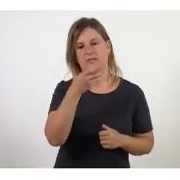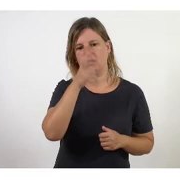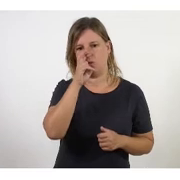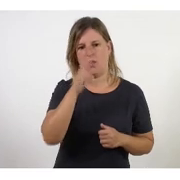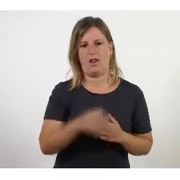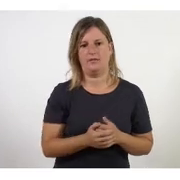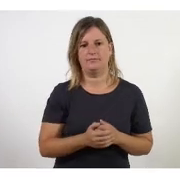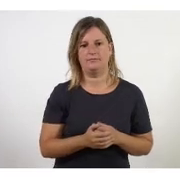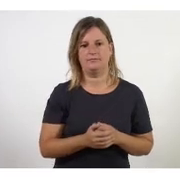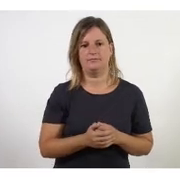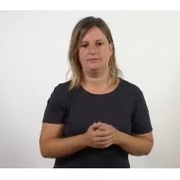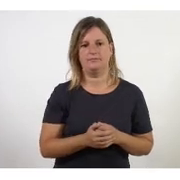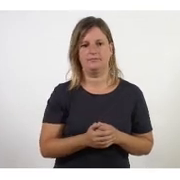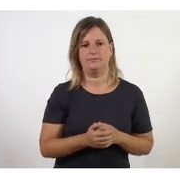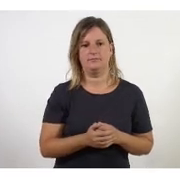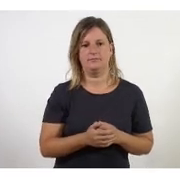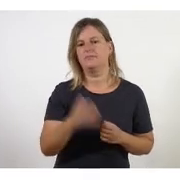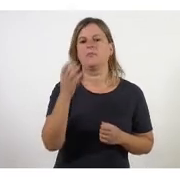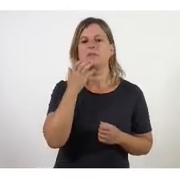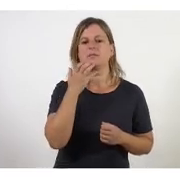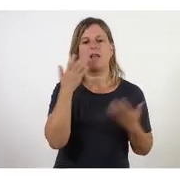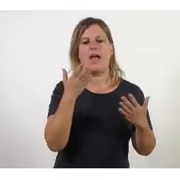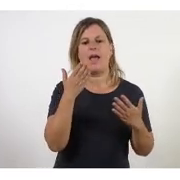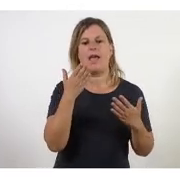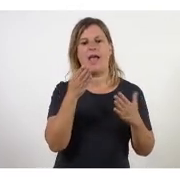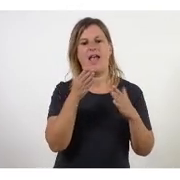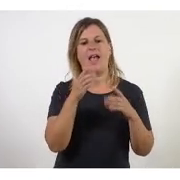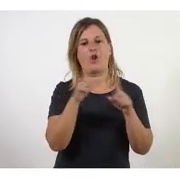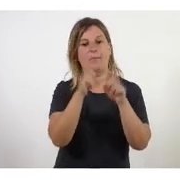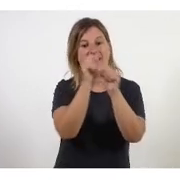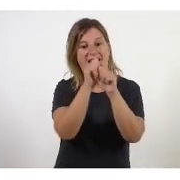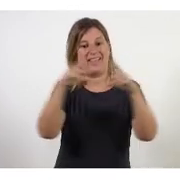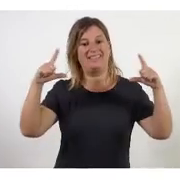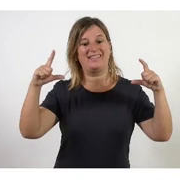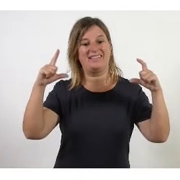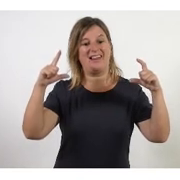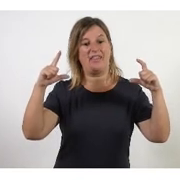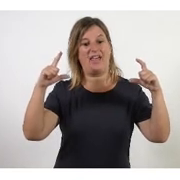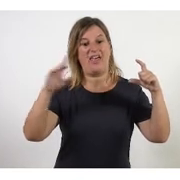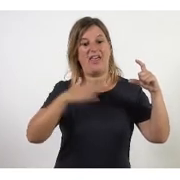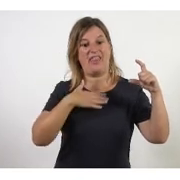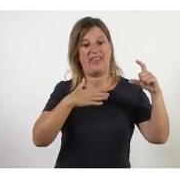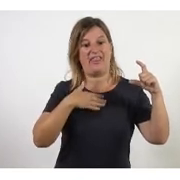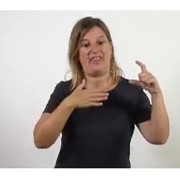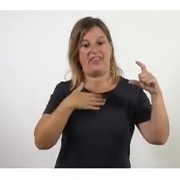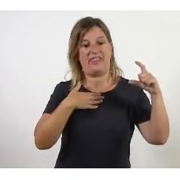perquè veieu, i aquest faré al revés. L'entrada, en lloc de venir des de la dreta,